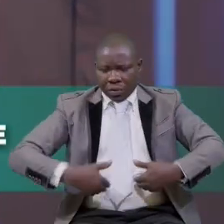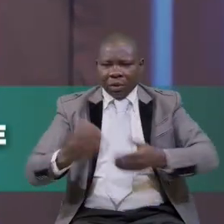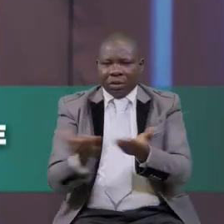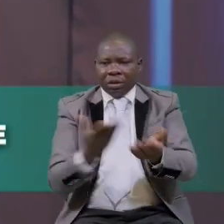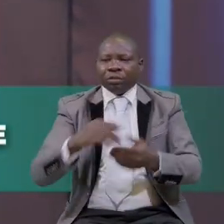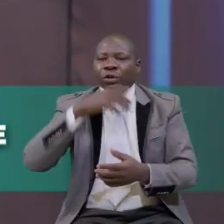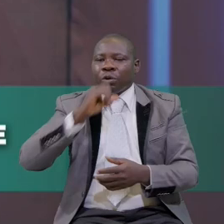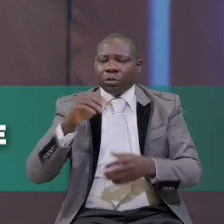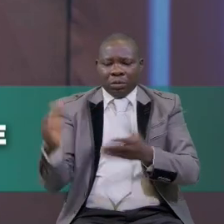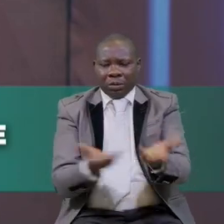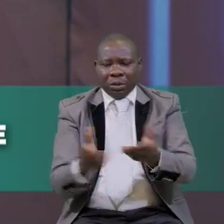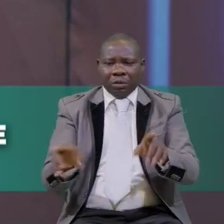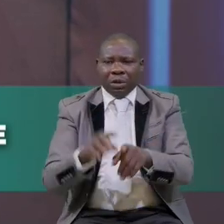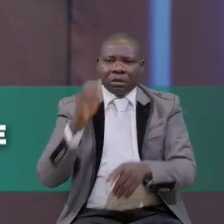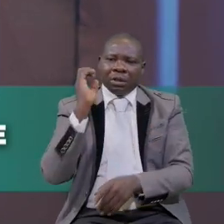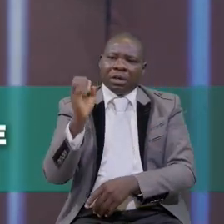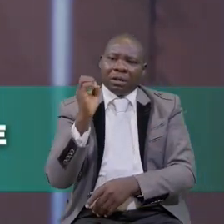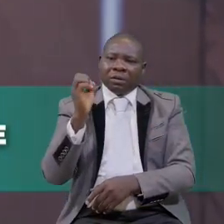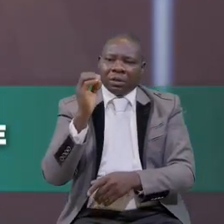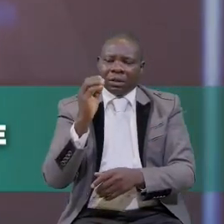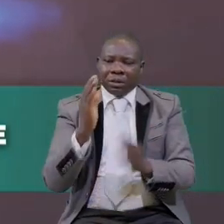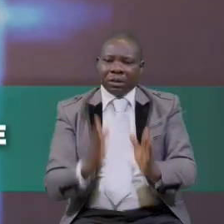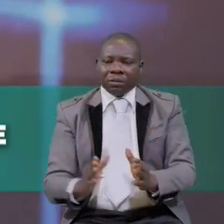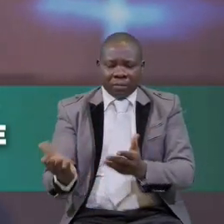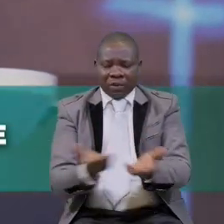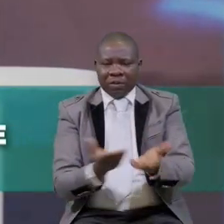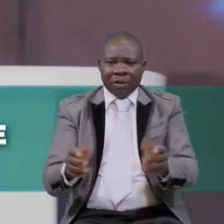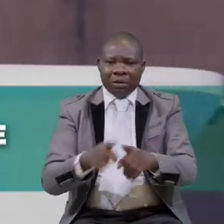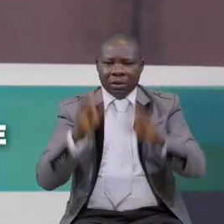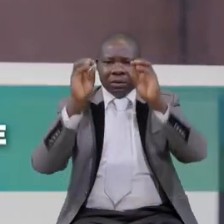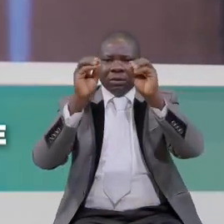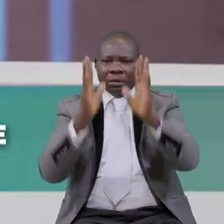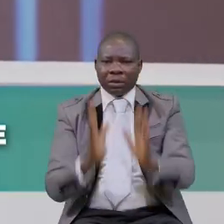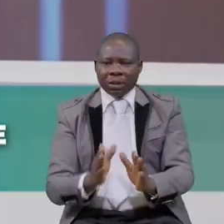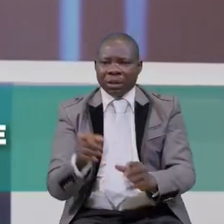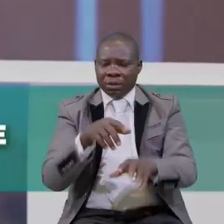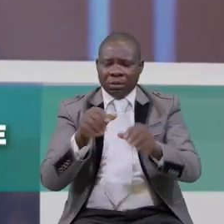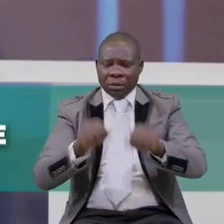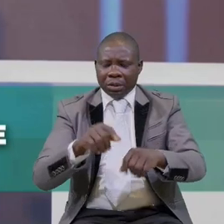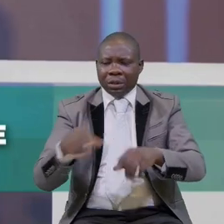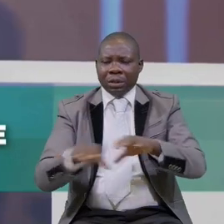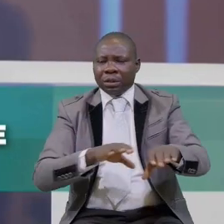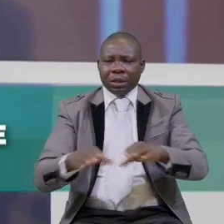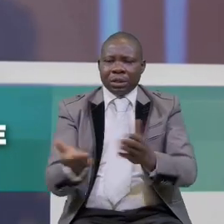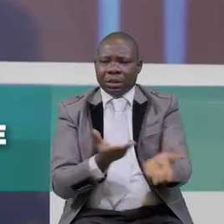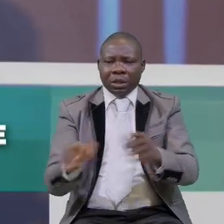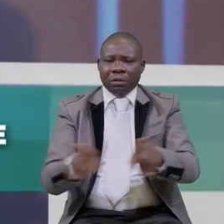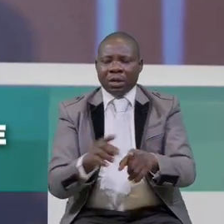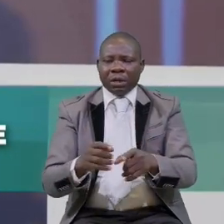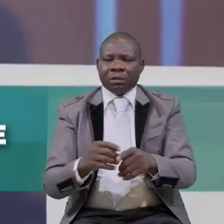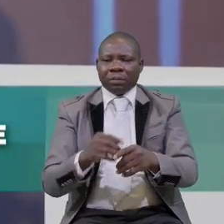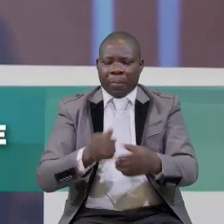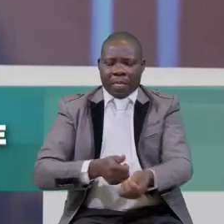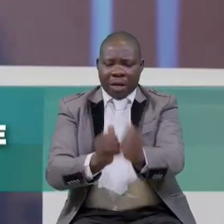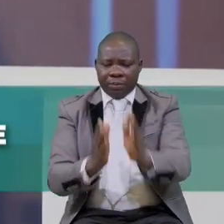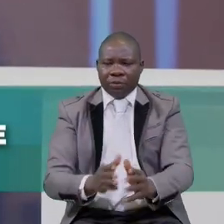comme évangéliste, pouvez servir comme un enseignant, vous pouvez servir comme un apôtre, comme un prophète.